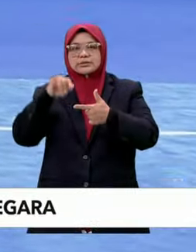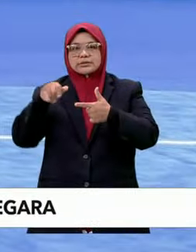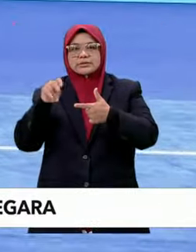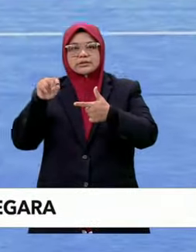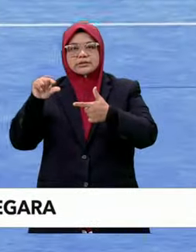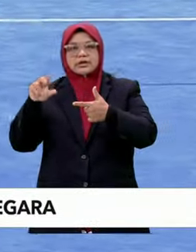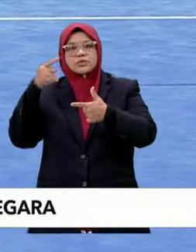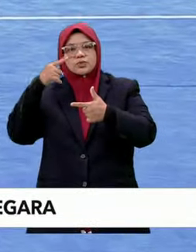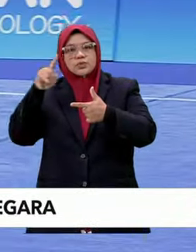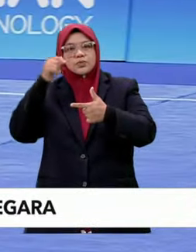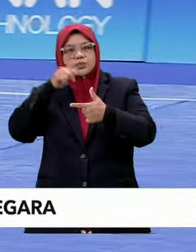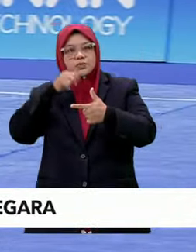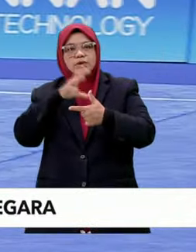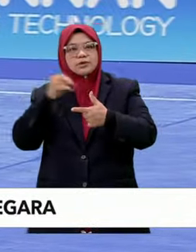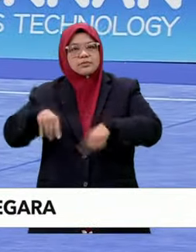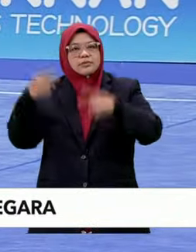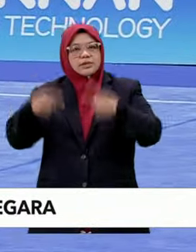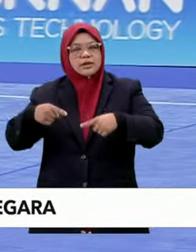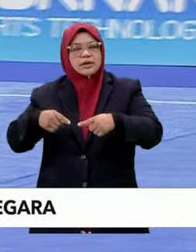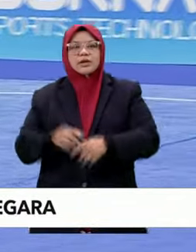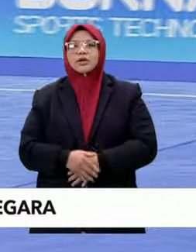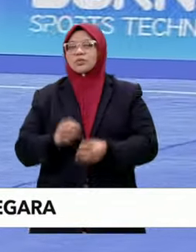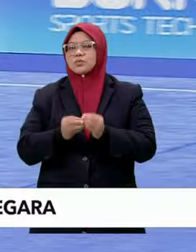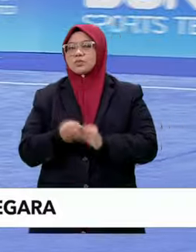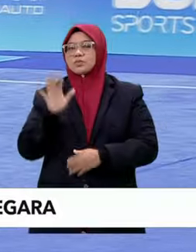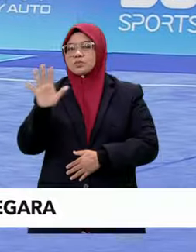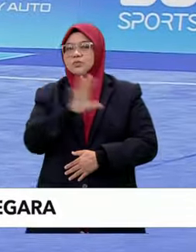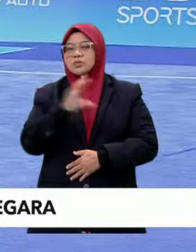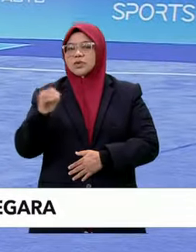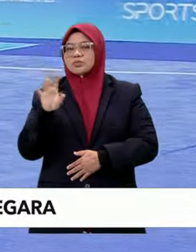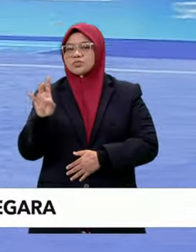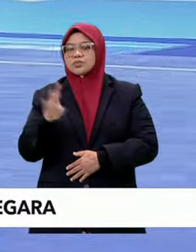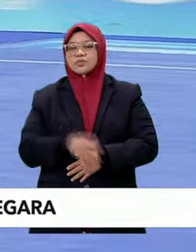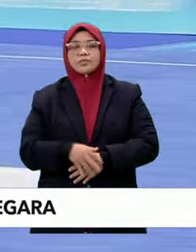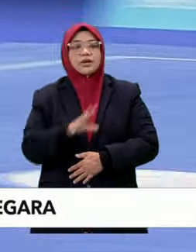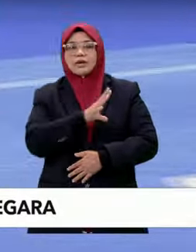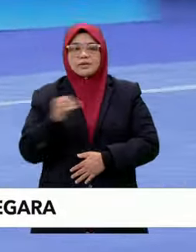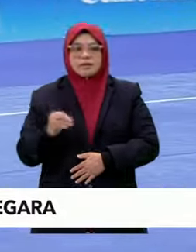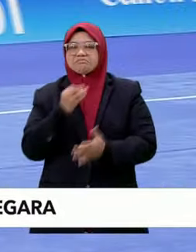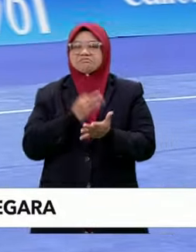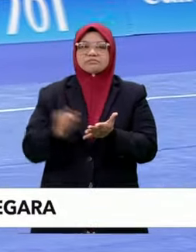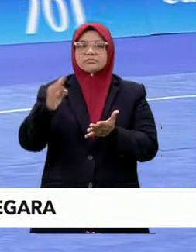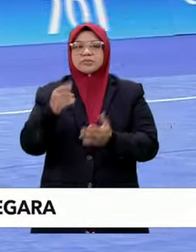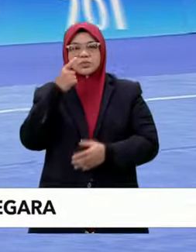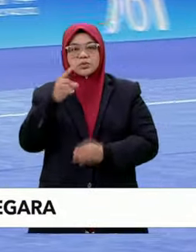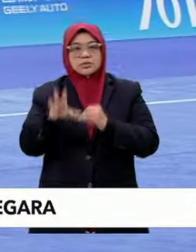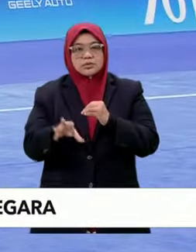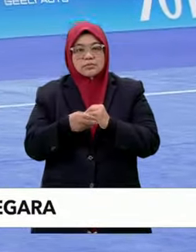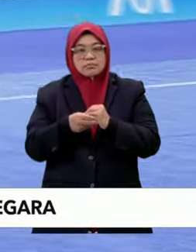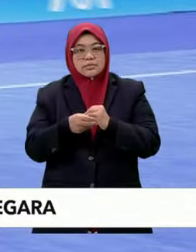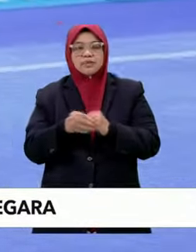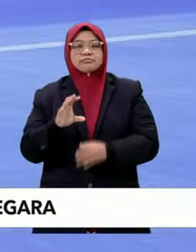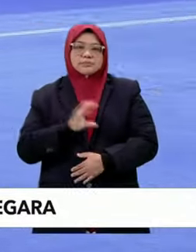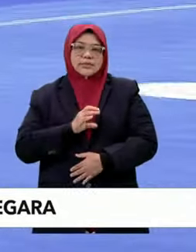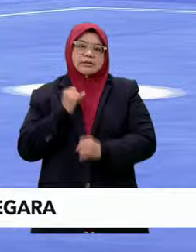wanita yang menamatkan saingan di tempat kelima dan ketujuh sekaligus gagal untuk menambah pungutan pingat